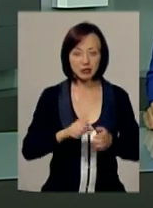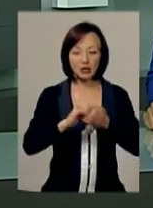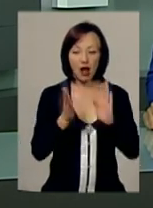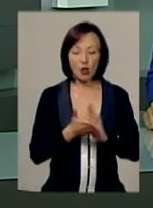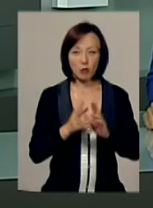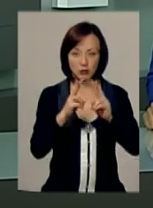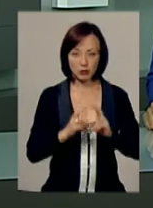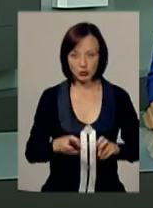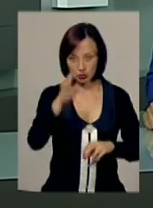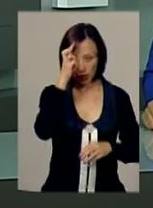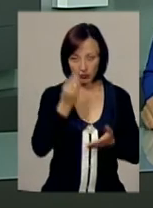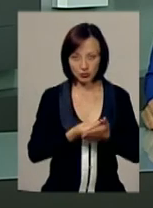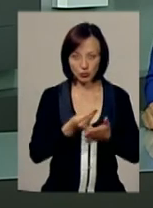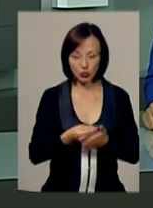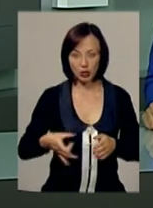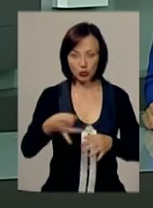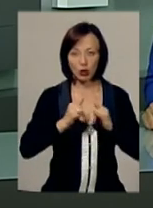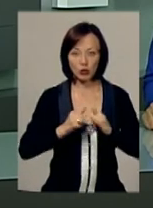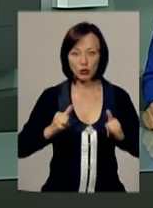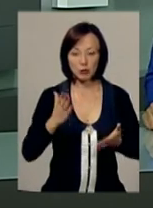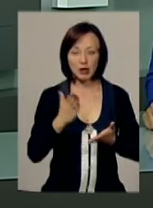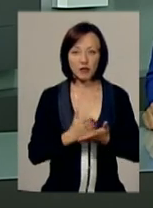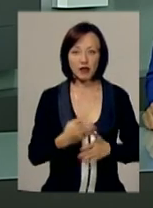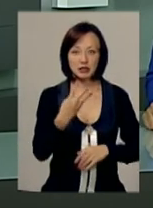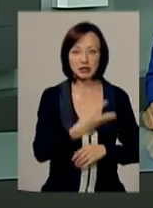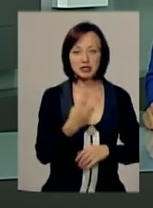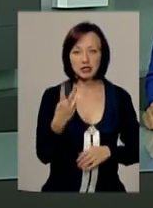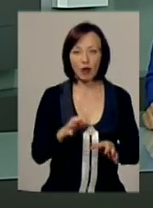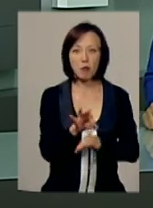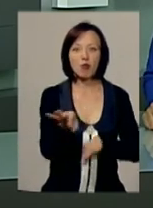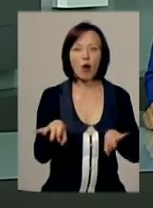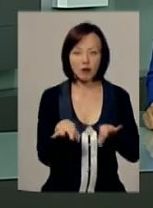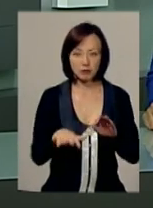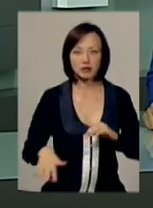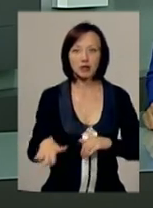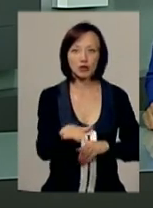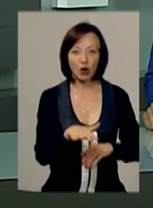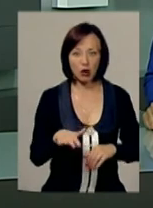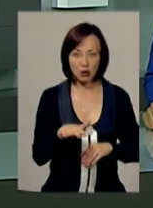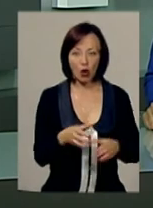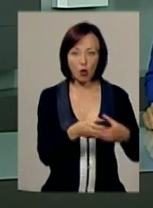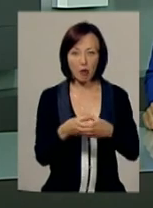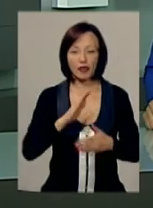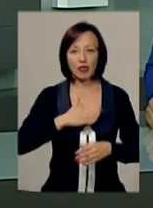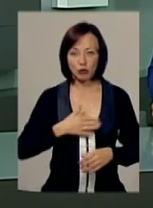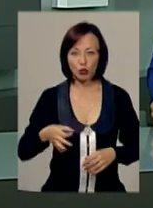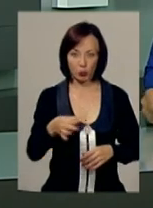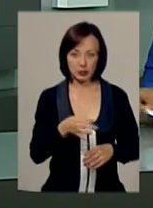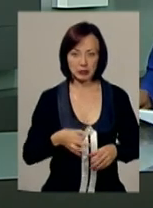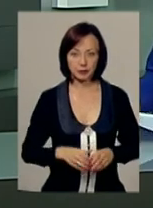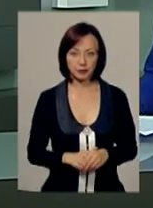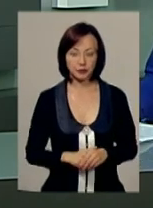на розгляді Державного фонду регіонального розвитку перебувають 32 проекти територіальних громад нашої області.